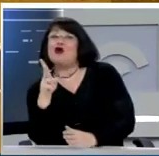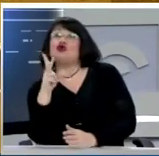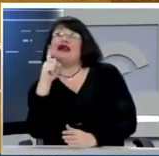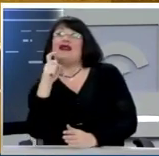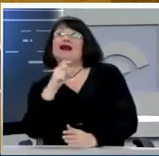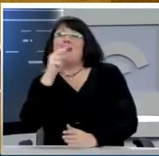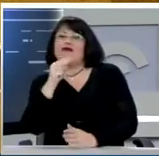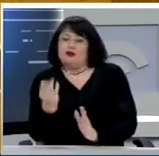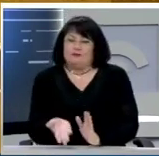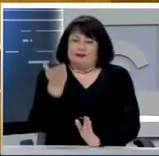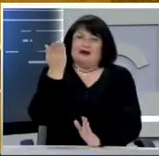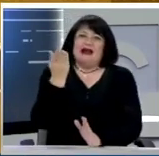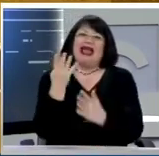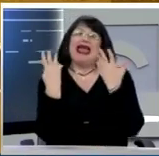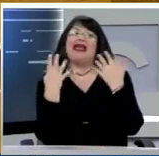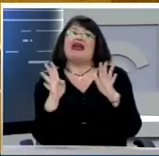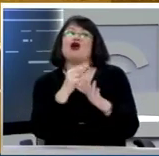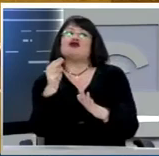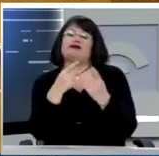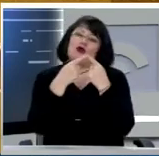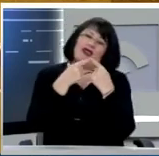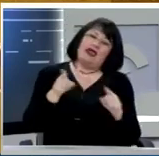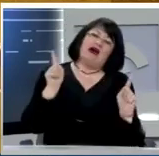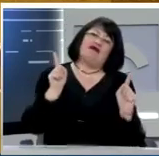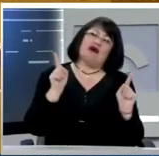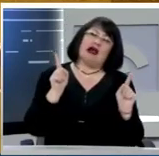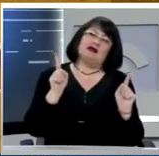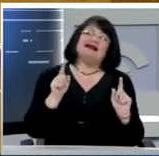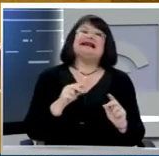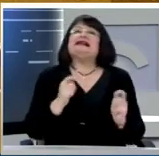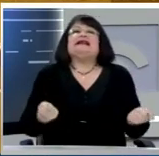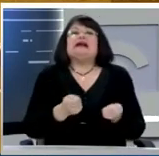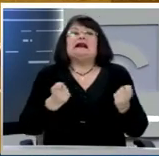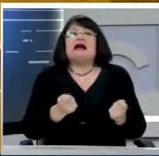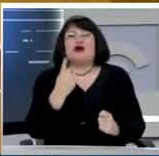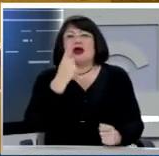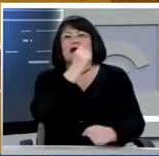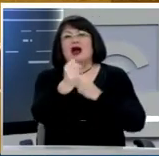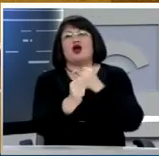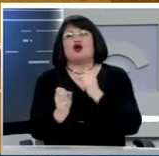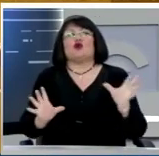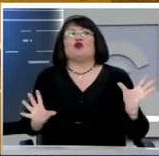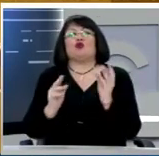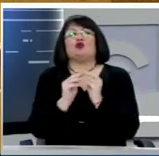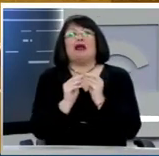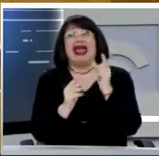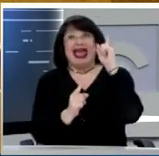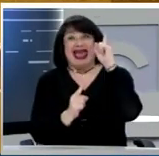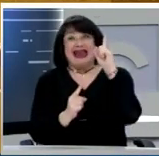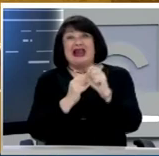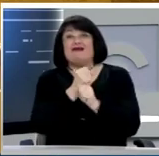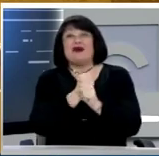4.210 ευρώ, τα 900 ευρώ διαφορά δημιουργούν σε ένα χρόνο από ένα φάρμακο